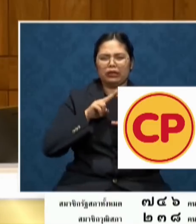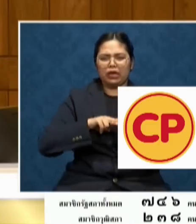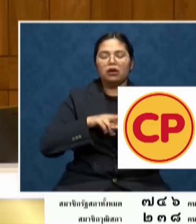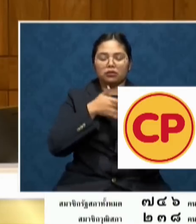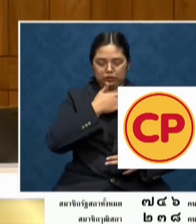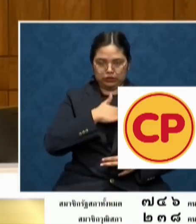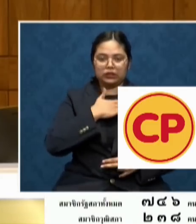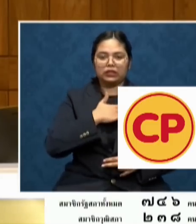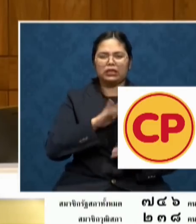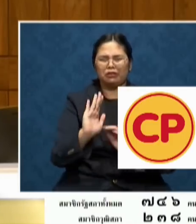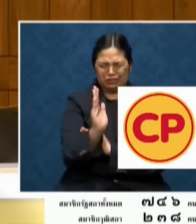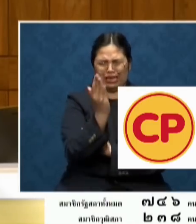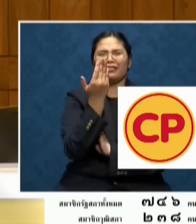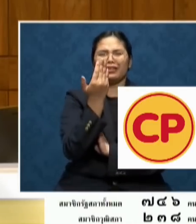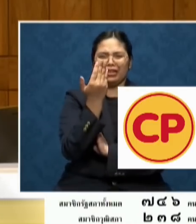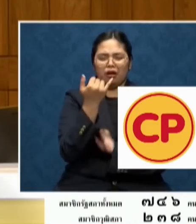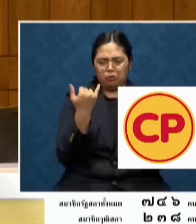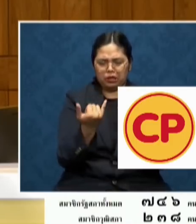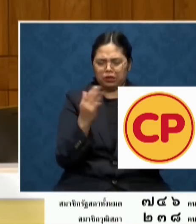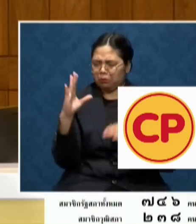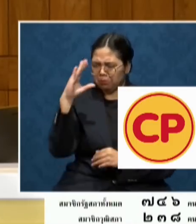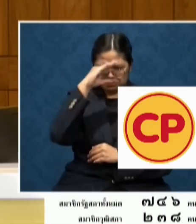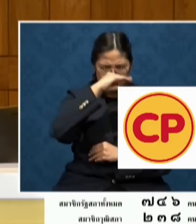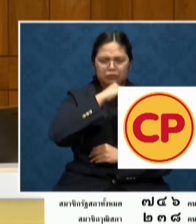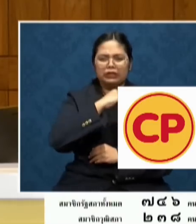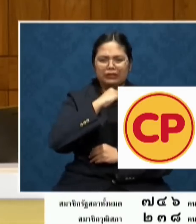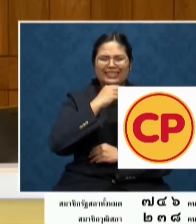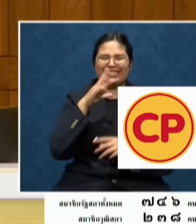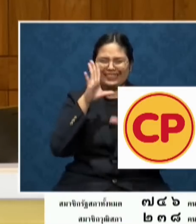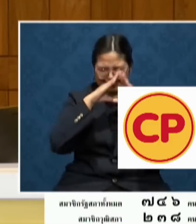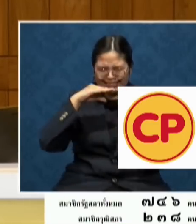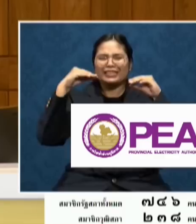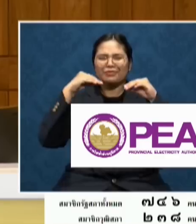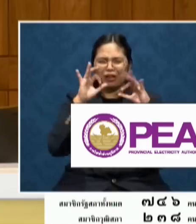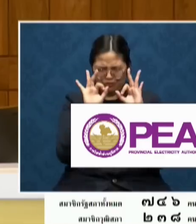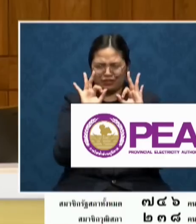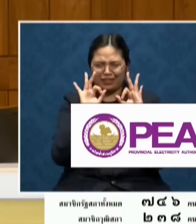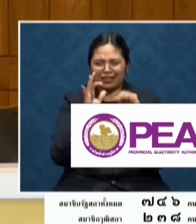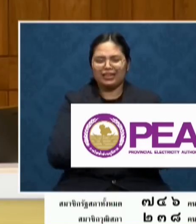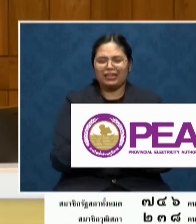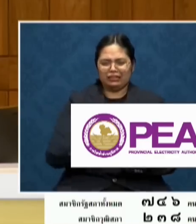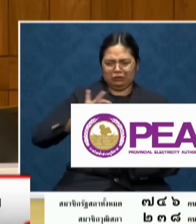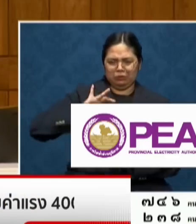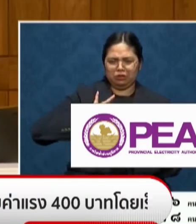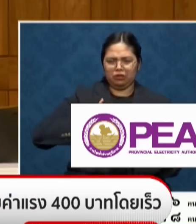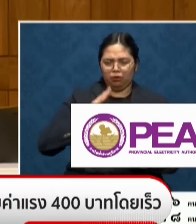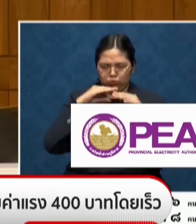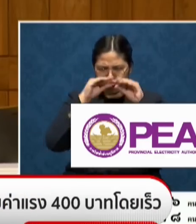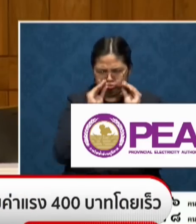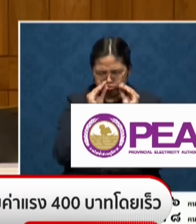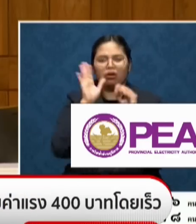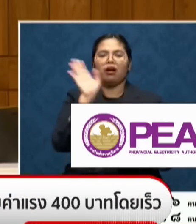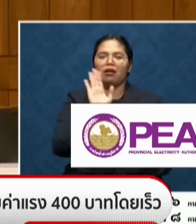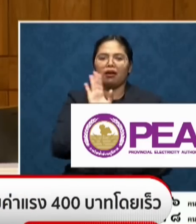เนี่ยเราอยู่กันดึกยิ้มแย้มบ้างสมาชิกบางท่านยังหน้าขรึมขำกันเลยประเทศเราโชคดีเรื่องนึ